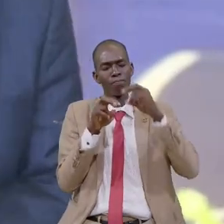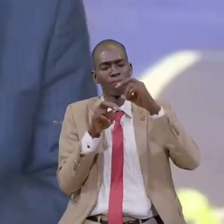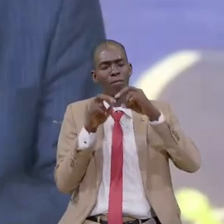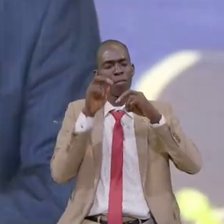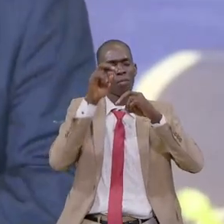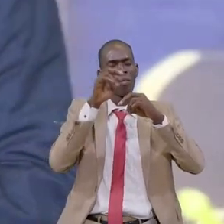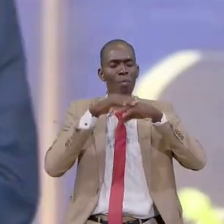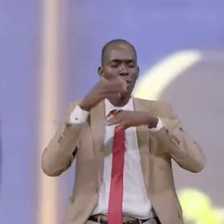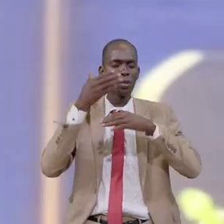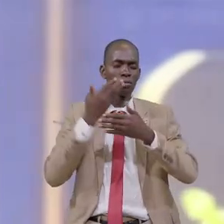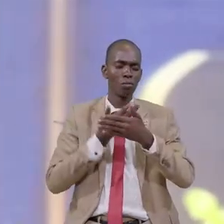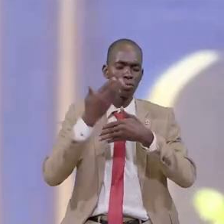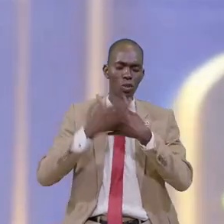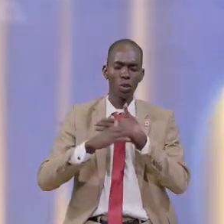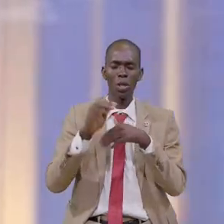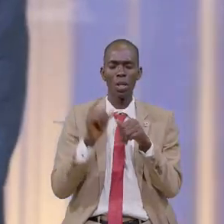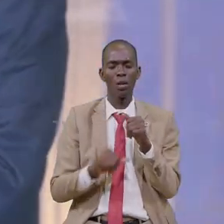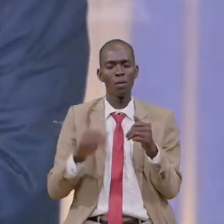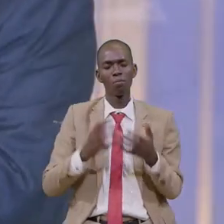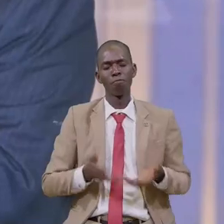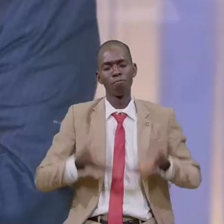Va au-delà de chaque montagne de ta vie.